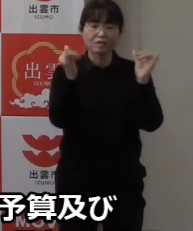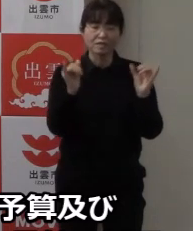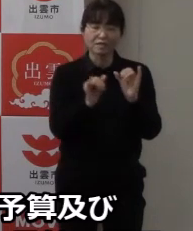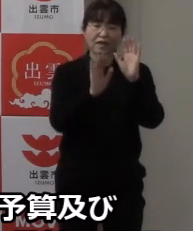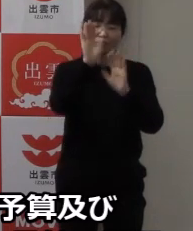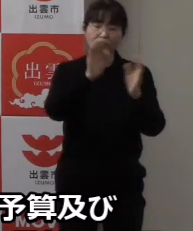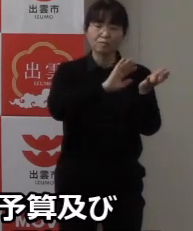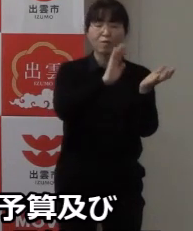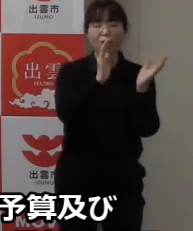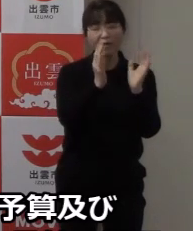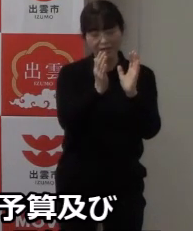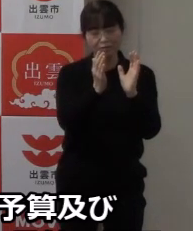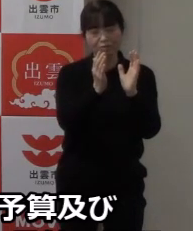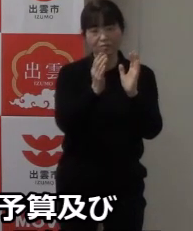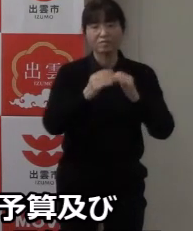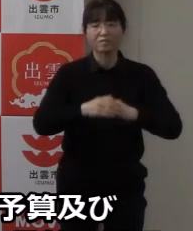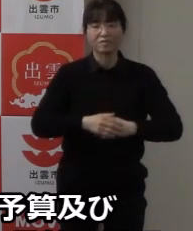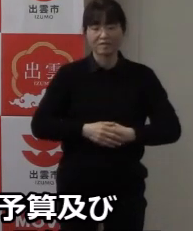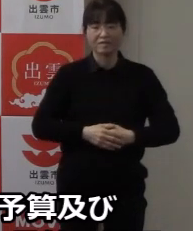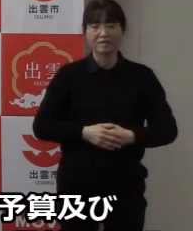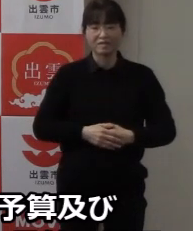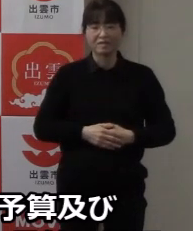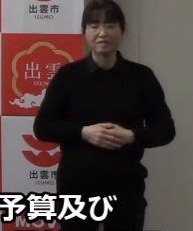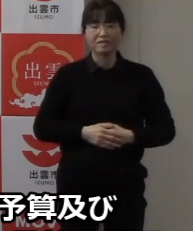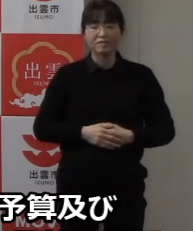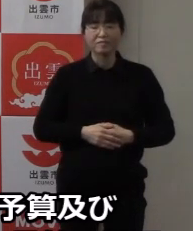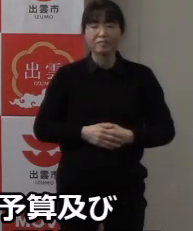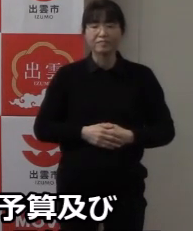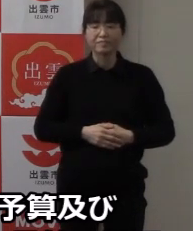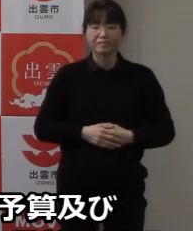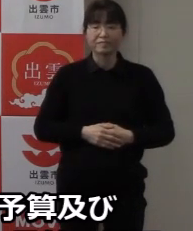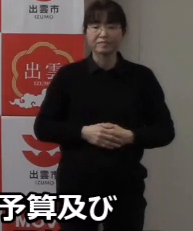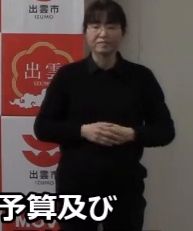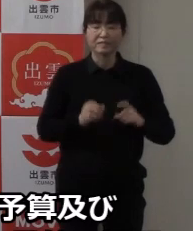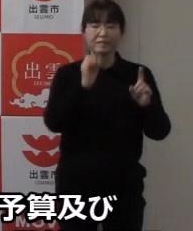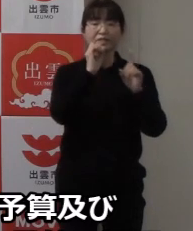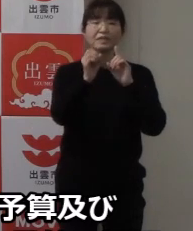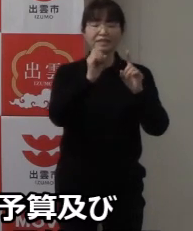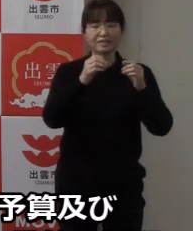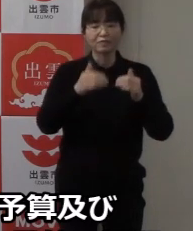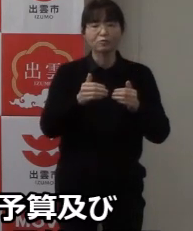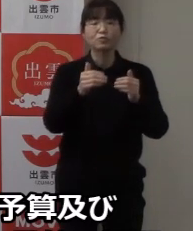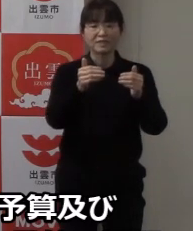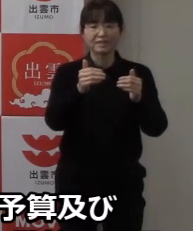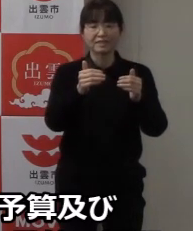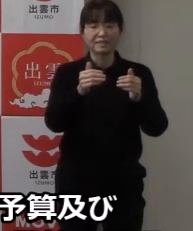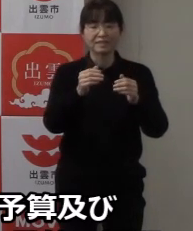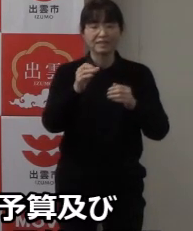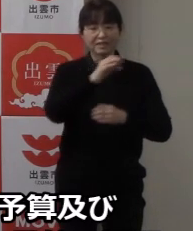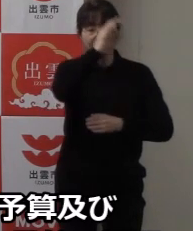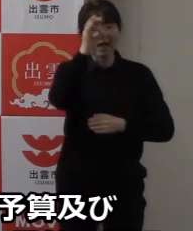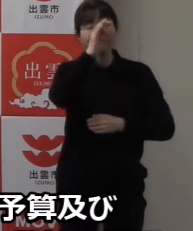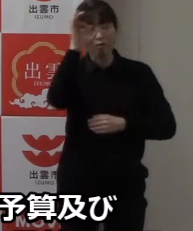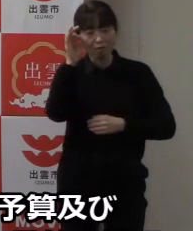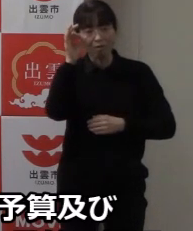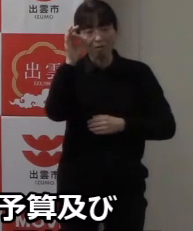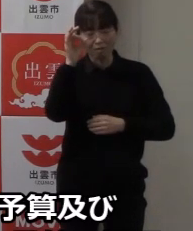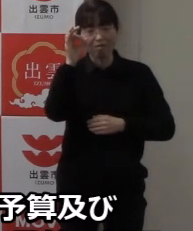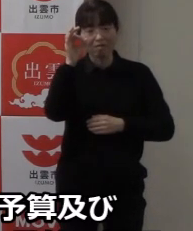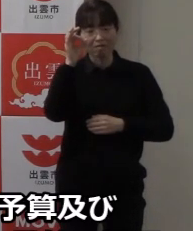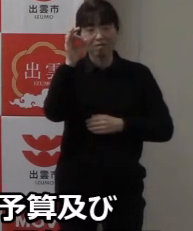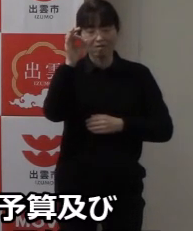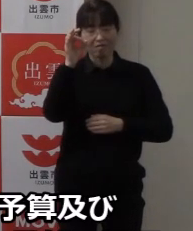そうだと思いますけども、そうした中でですね、まあ、デジタルの推進だったりとか、まあ、観光の面だったりとかです